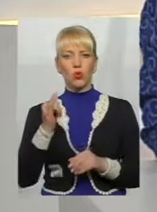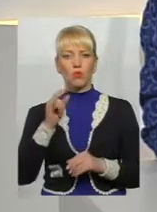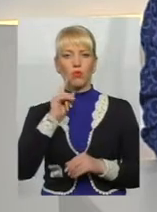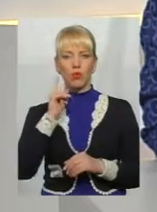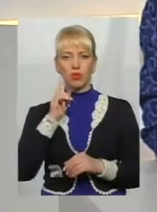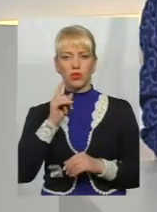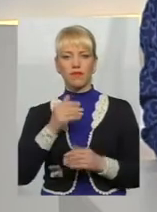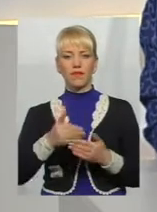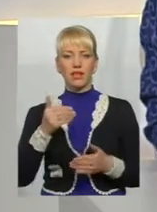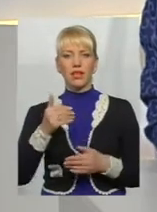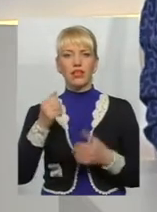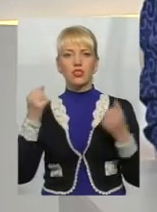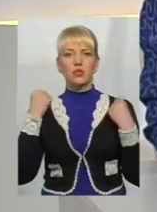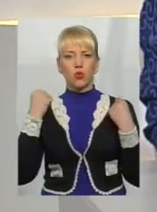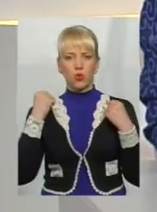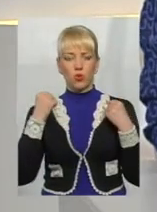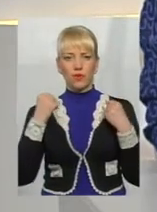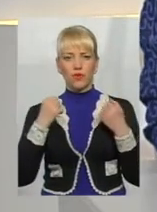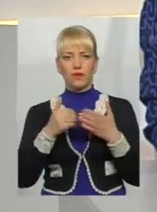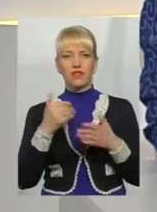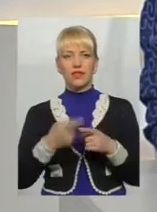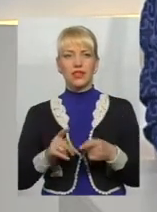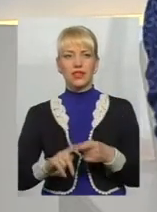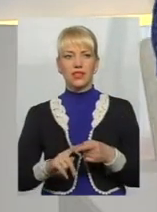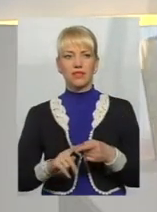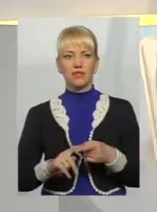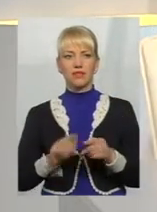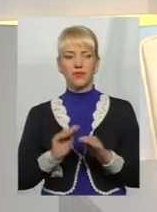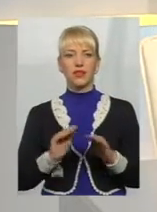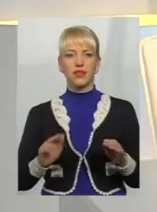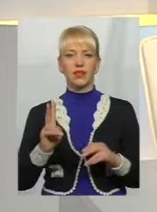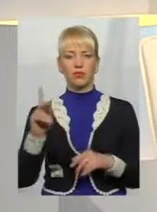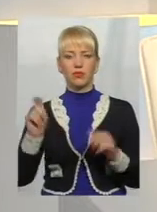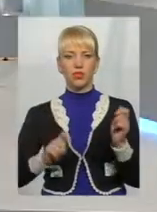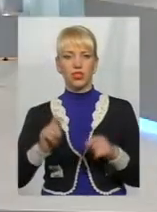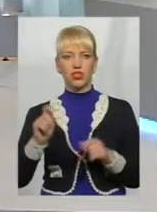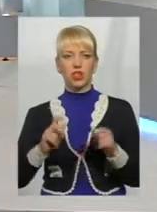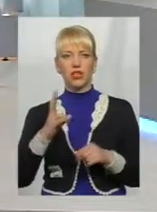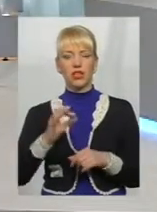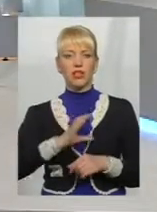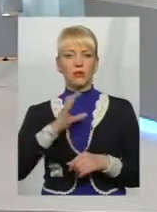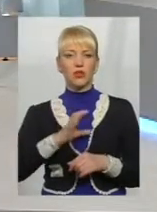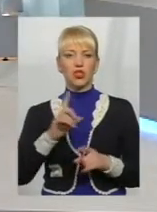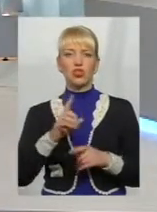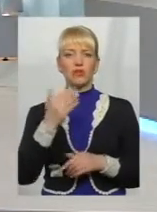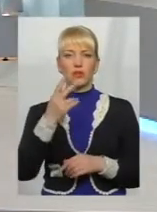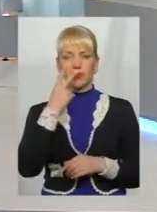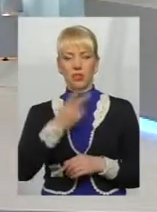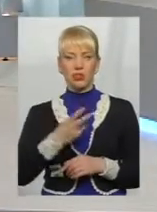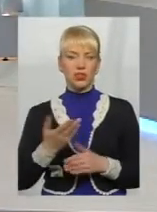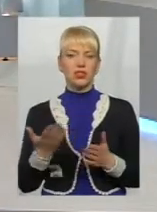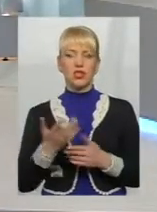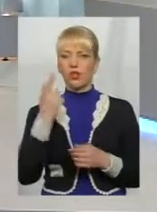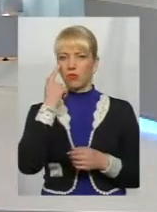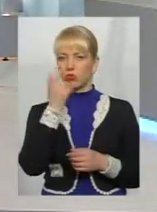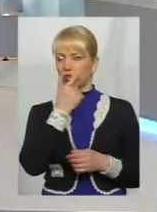від спорту, від тих дітей, які приїжджають на спартакіади? Що ви бачите? З якими